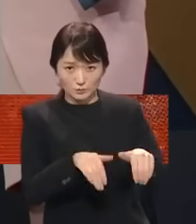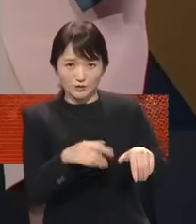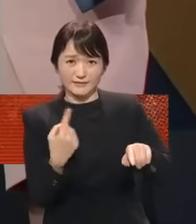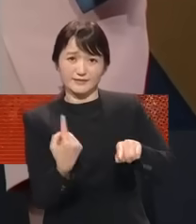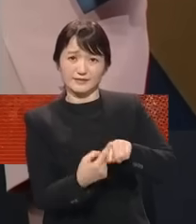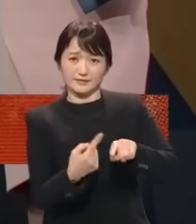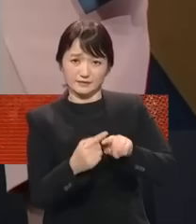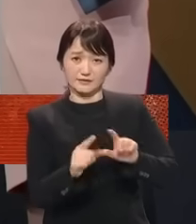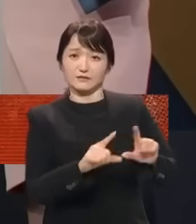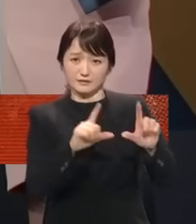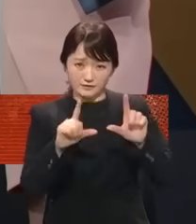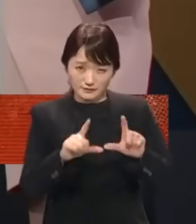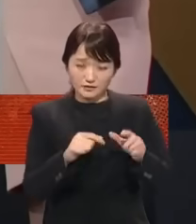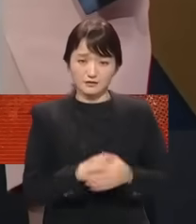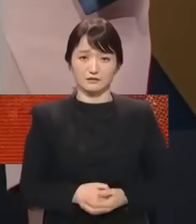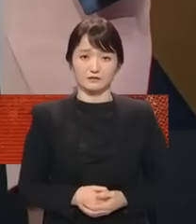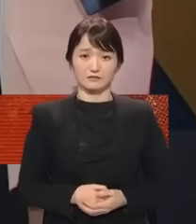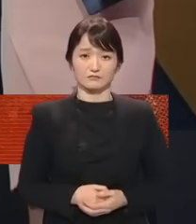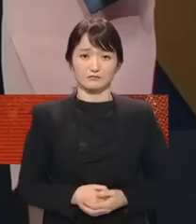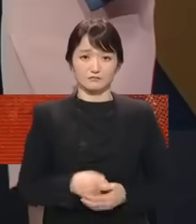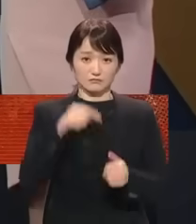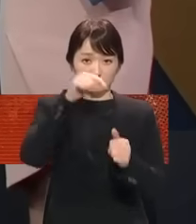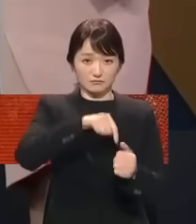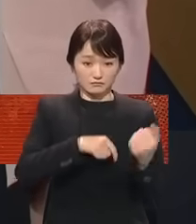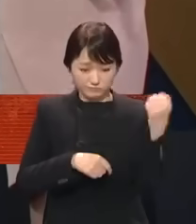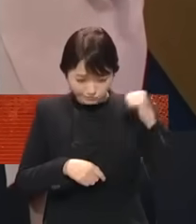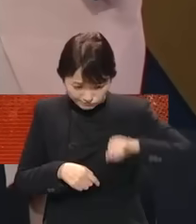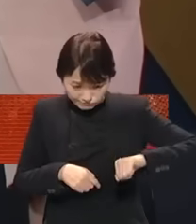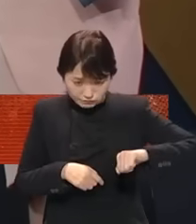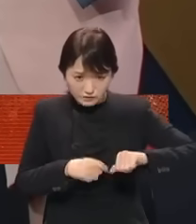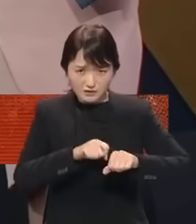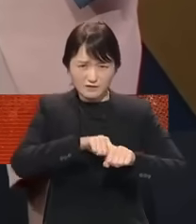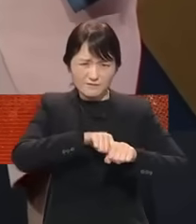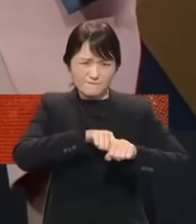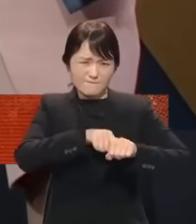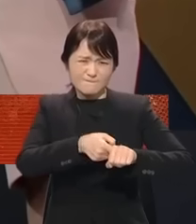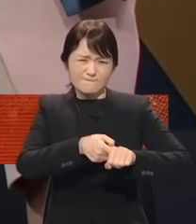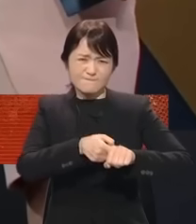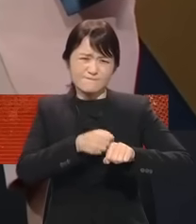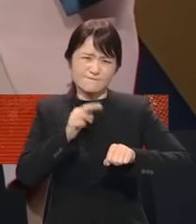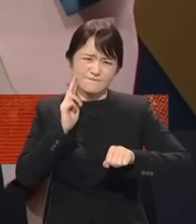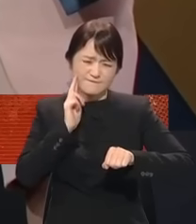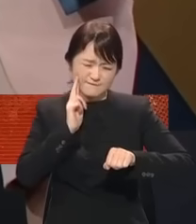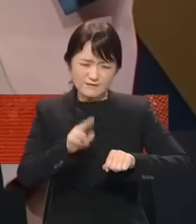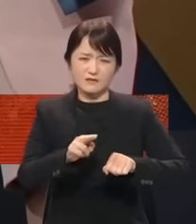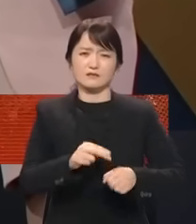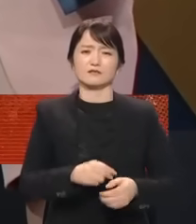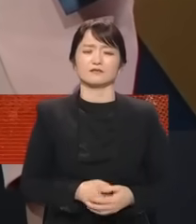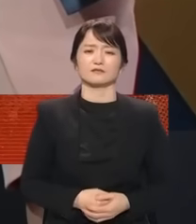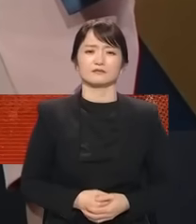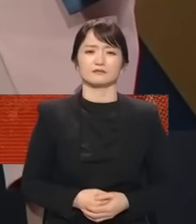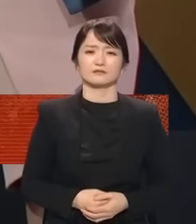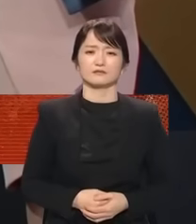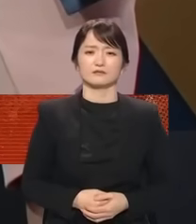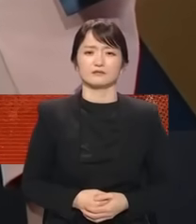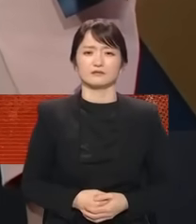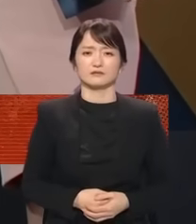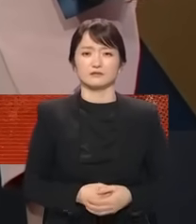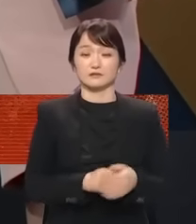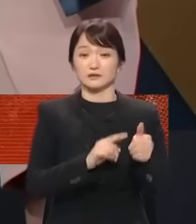다름없는 생활을 해왔는데요 지시를 따르지 않으면 고문 수준에 가옥 행위까지 당해야였습니다